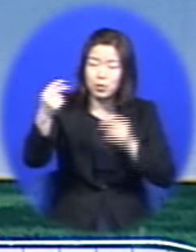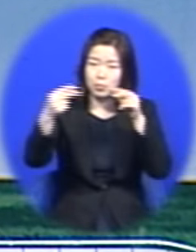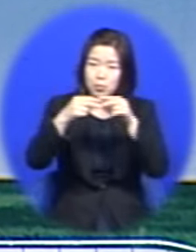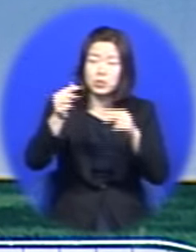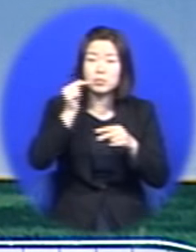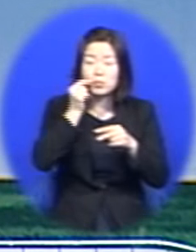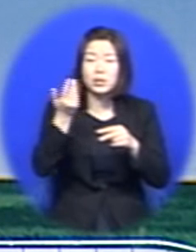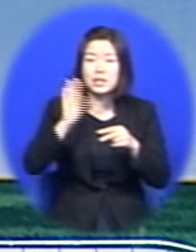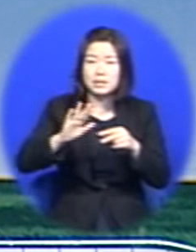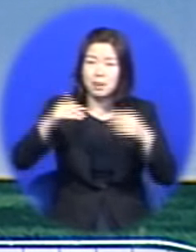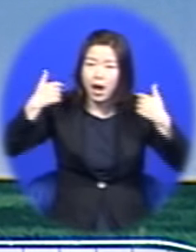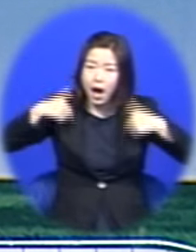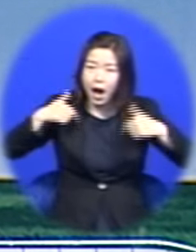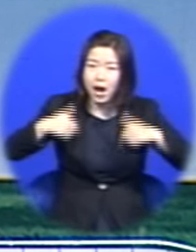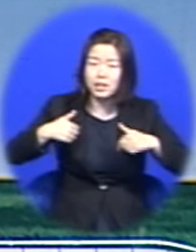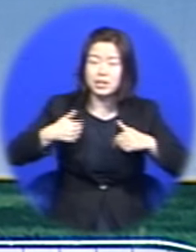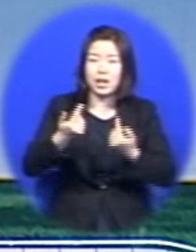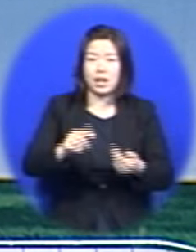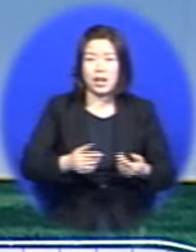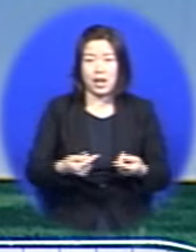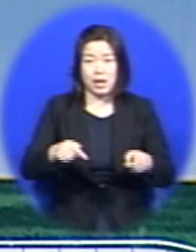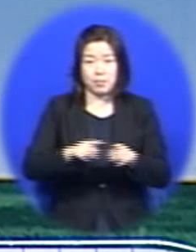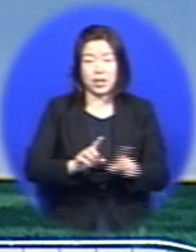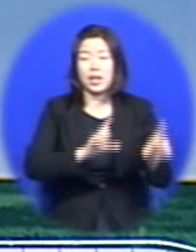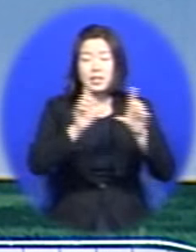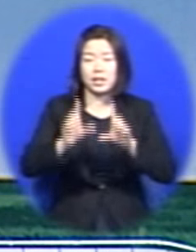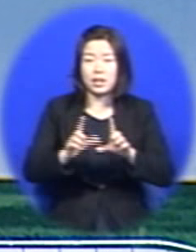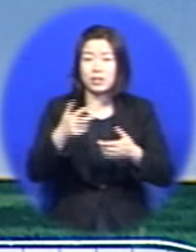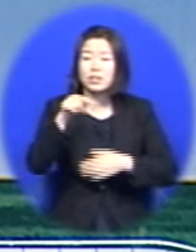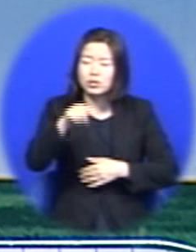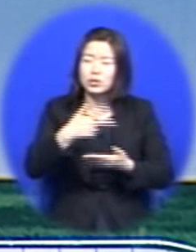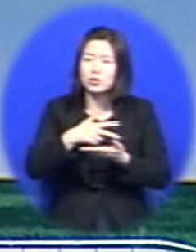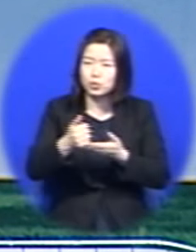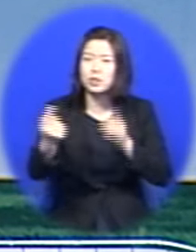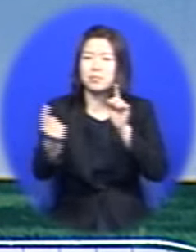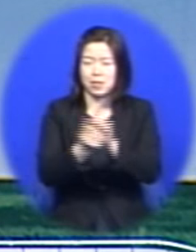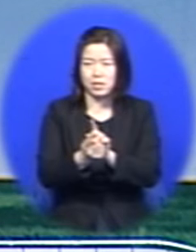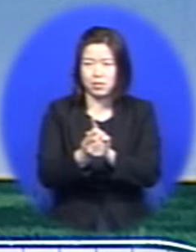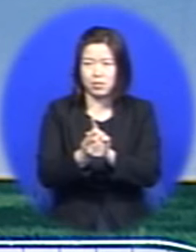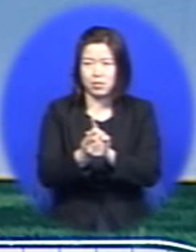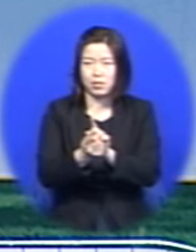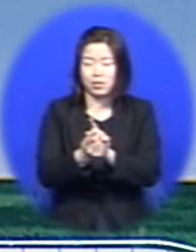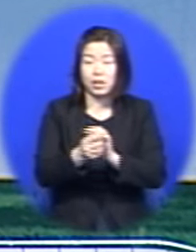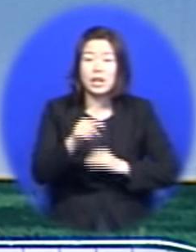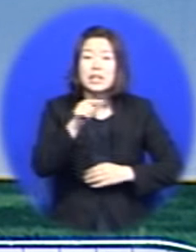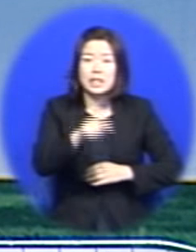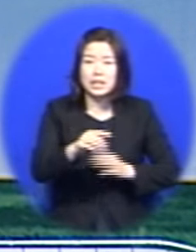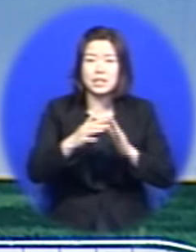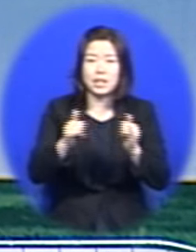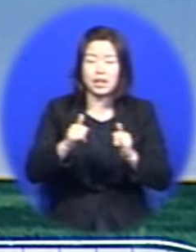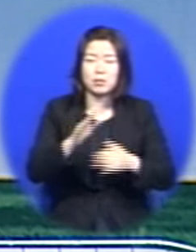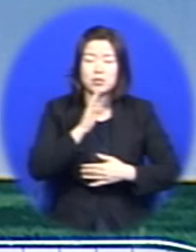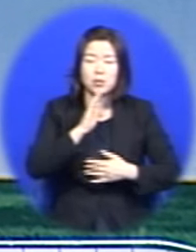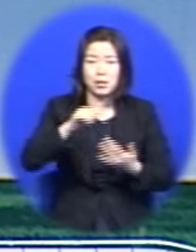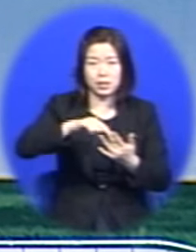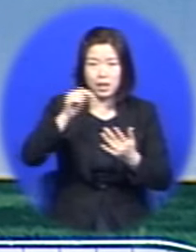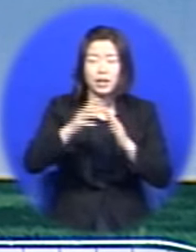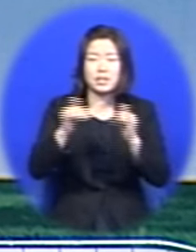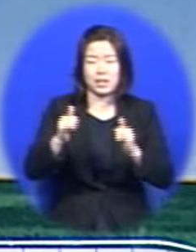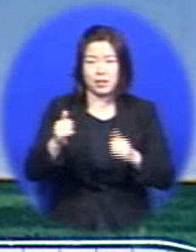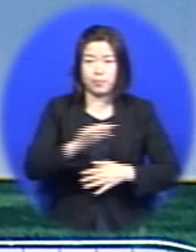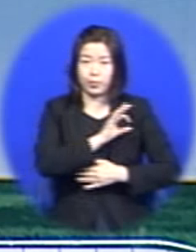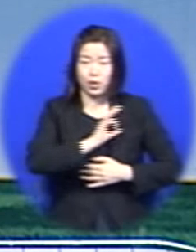뿐이지 늘 같이 살았던 그 주님, 그 주님을 맞이하게. 이 사람이 바로 택함받은 사람입니다. 욥기